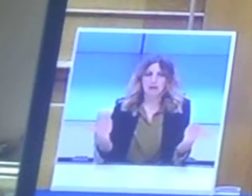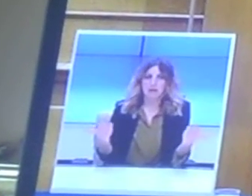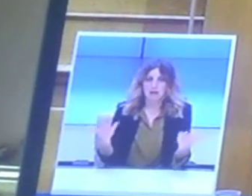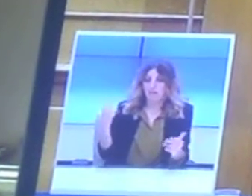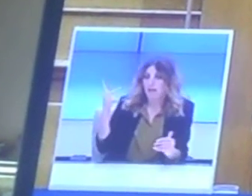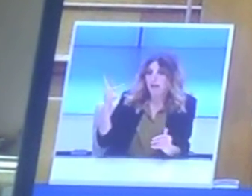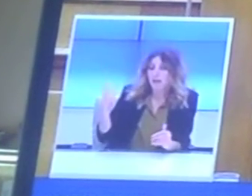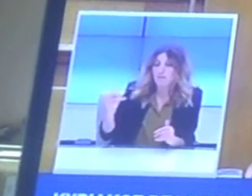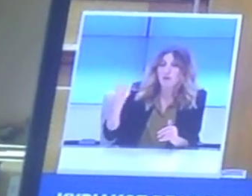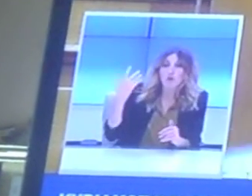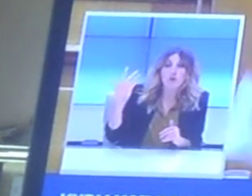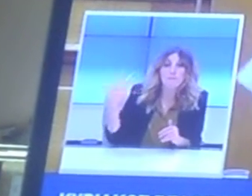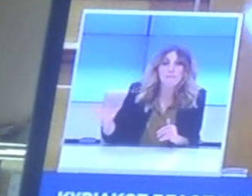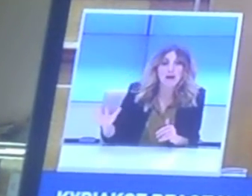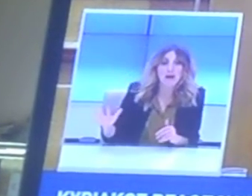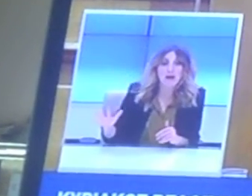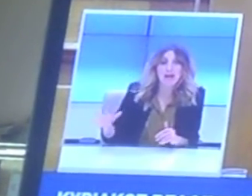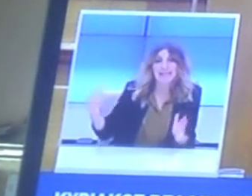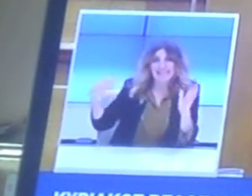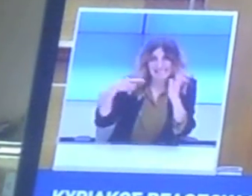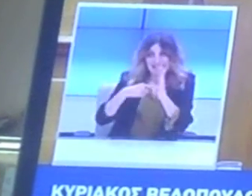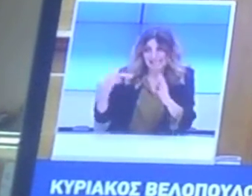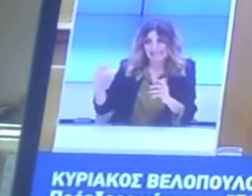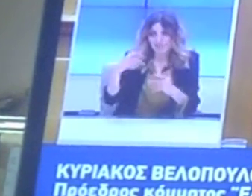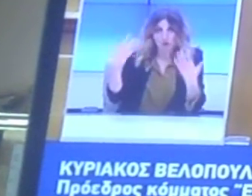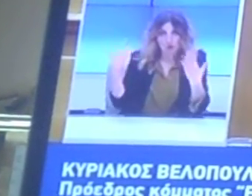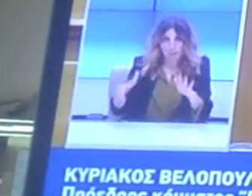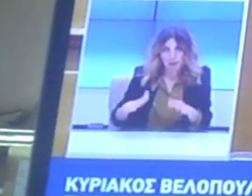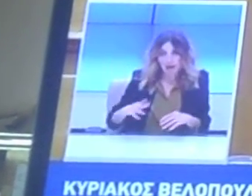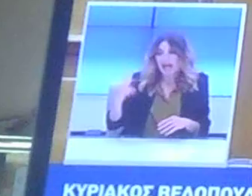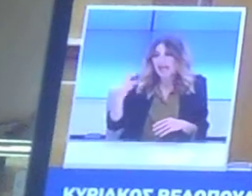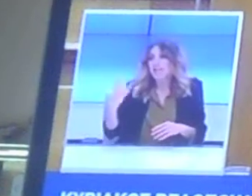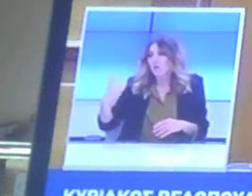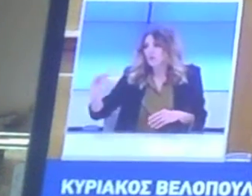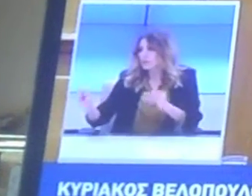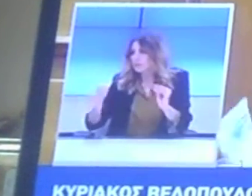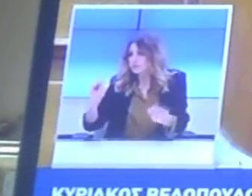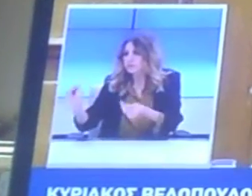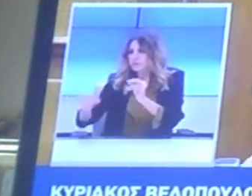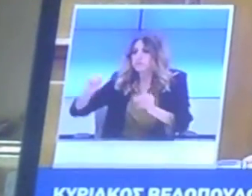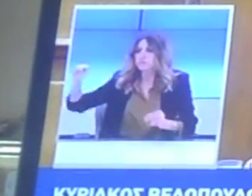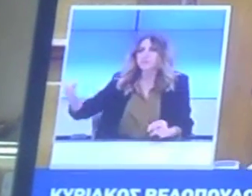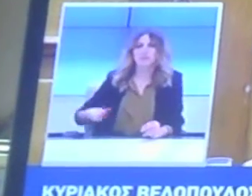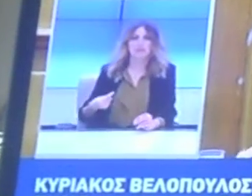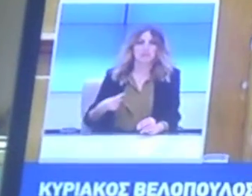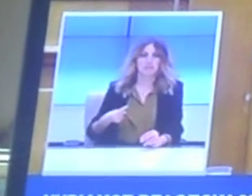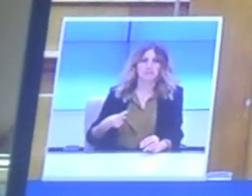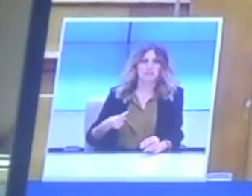εμβολιασμένους. Σε 23 από τους χίλιους. Τελευταία εβδομάδα. Τότε πώς, κύριε Εξάντε μου, ακούστε, κύριε Εξάντε.